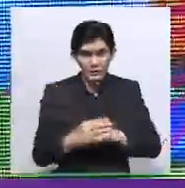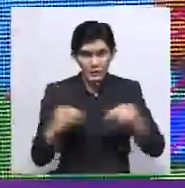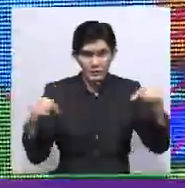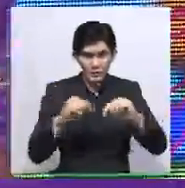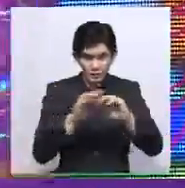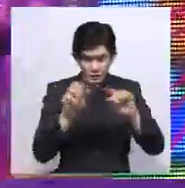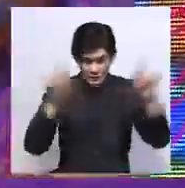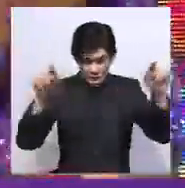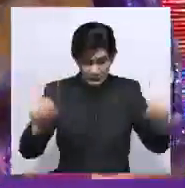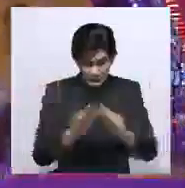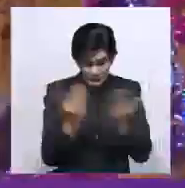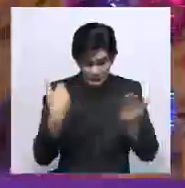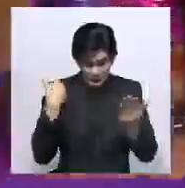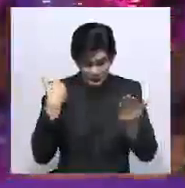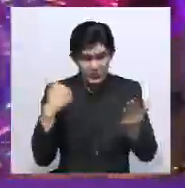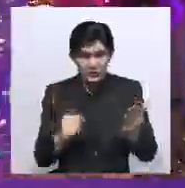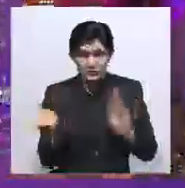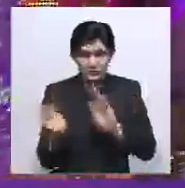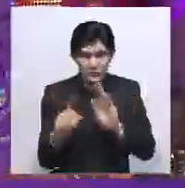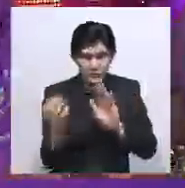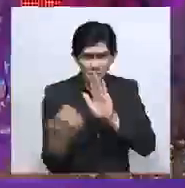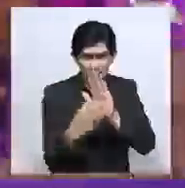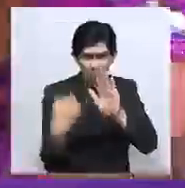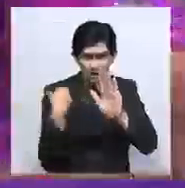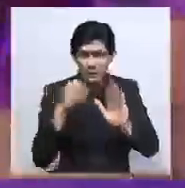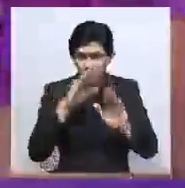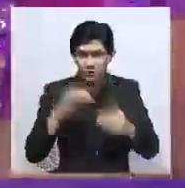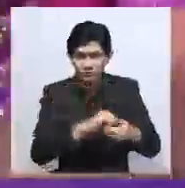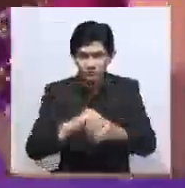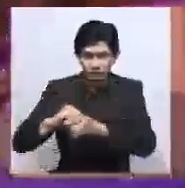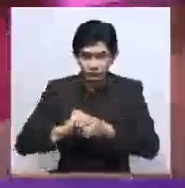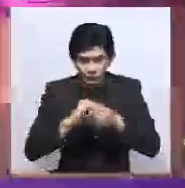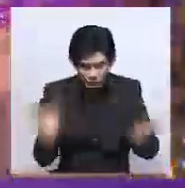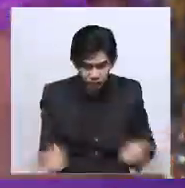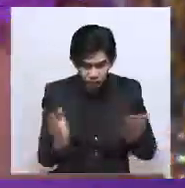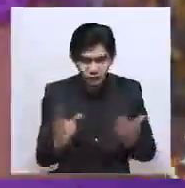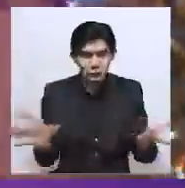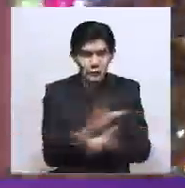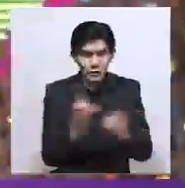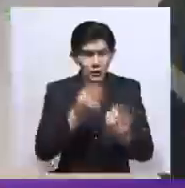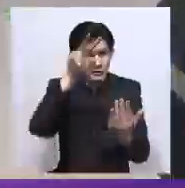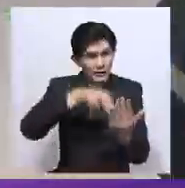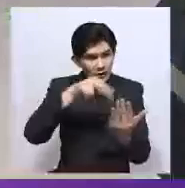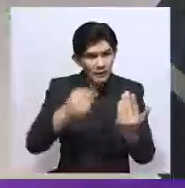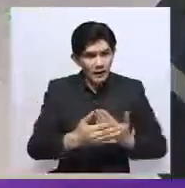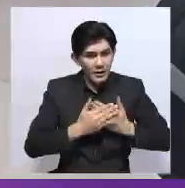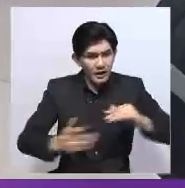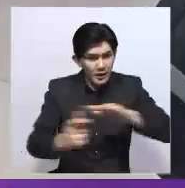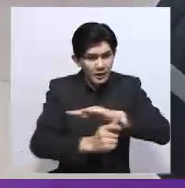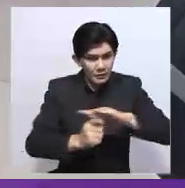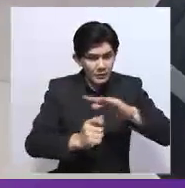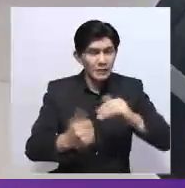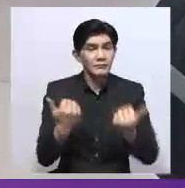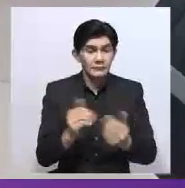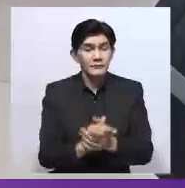ไว้ที่บิ๊กบุ๊กนะคะเพื่อเป็นการประกาศพันธสัญญาร่วมกันในการส่งเสริมและกระตุ้นวัฒนธรรมรักการอ่านในเด็กวัยประถมหรือ